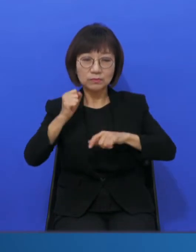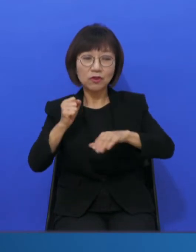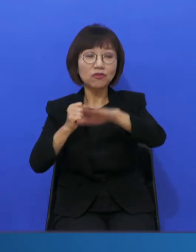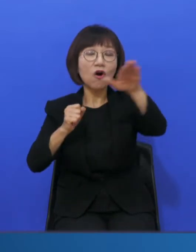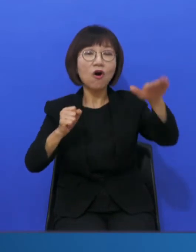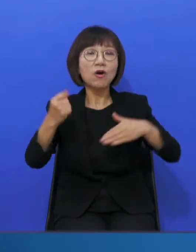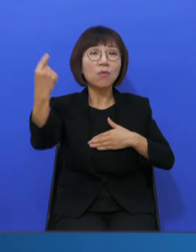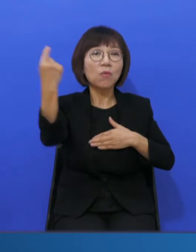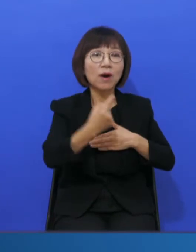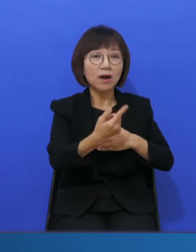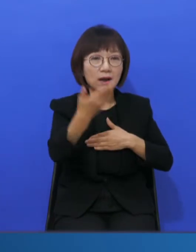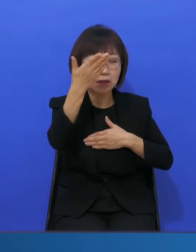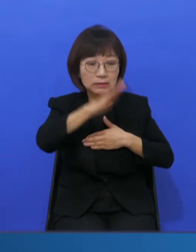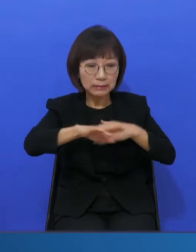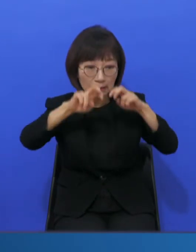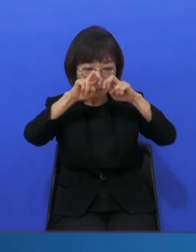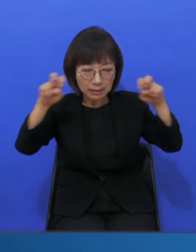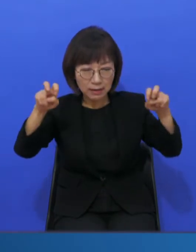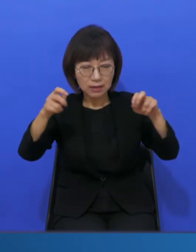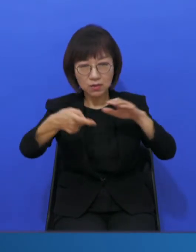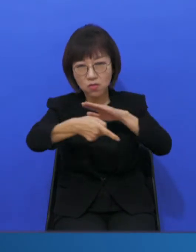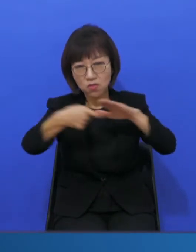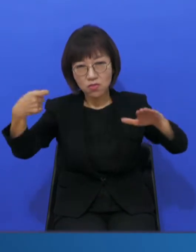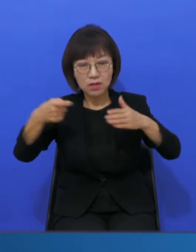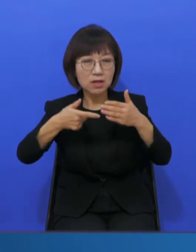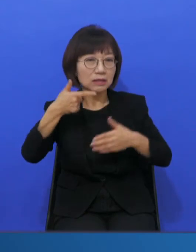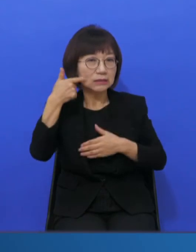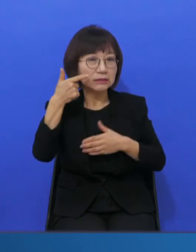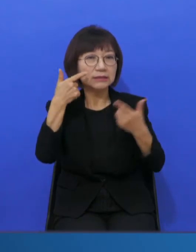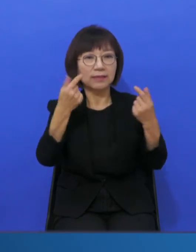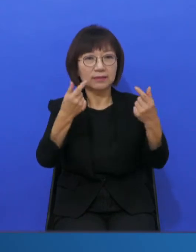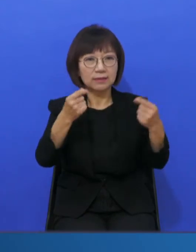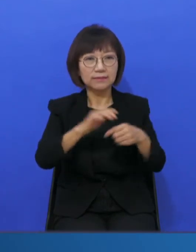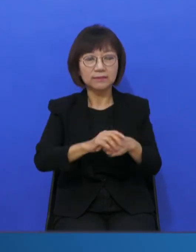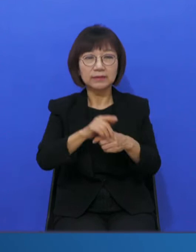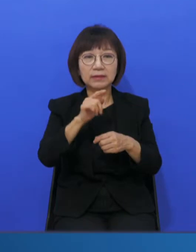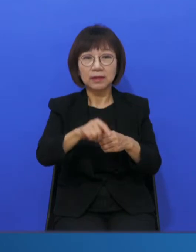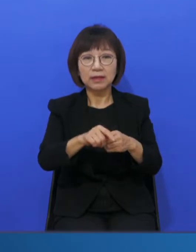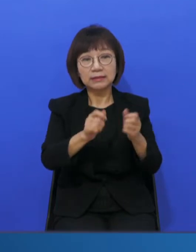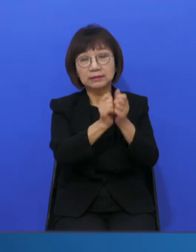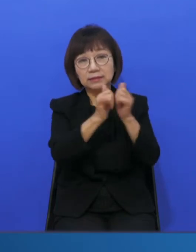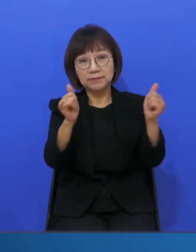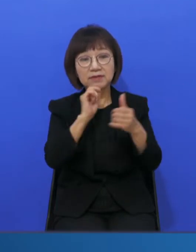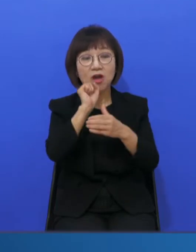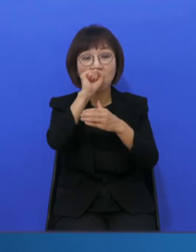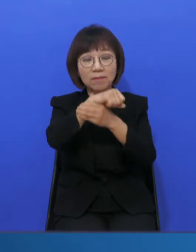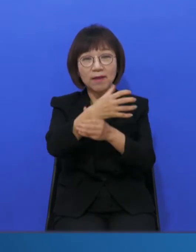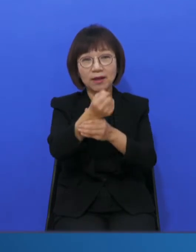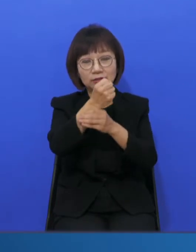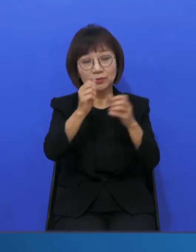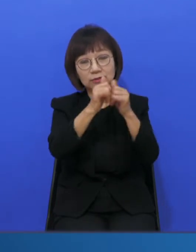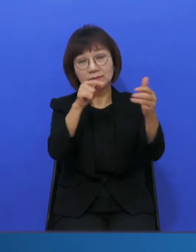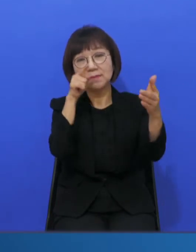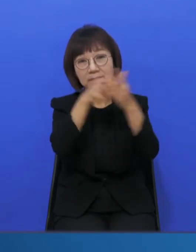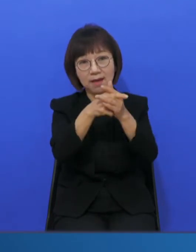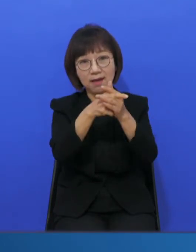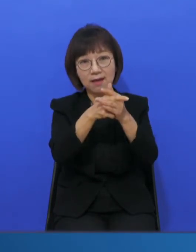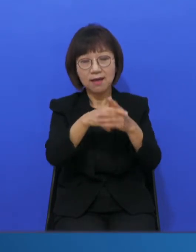입고 너희에게 나오나 속에는 노락질하는 일이라. 그들의 열매로 그들을